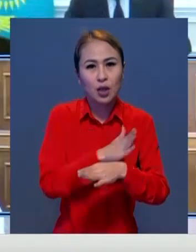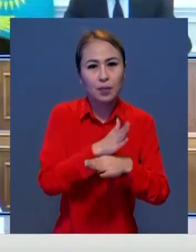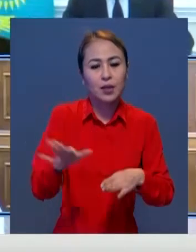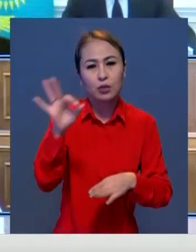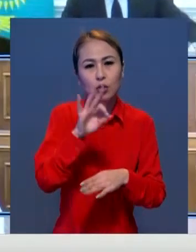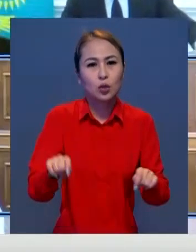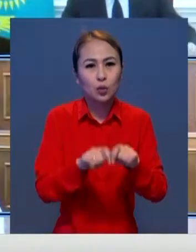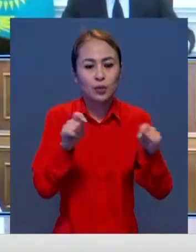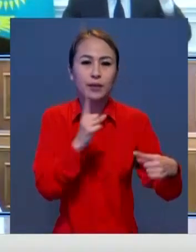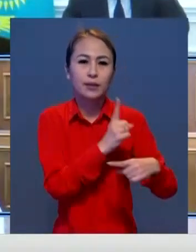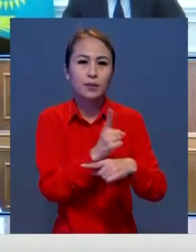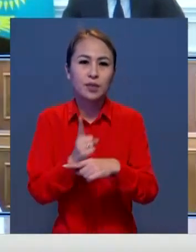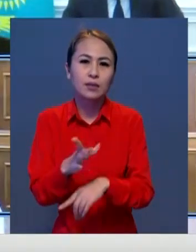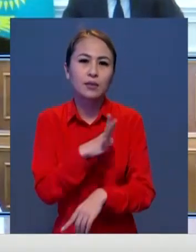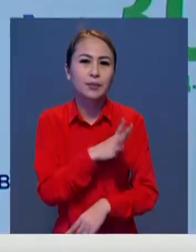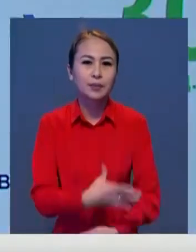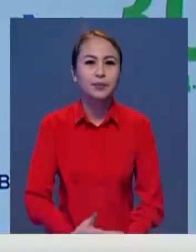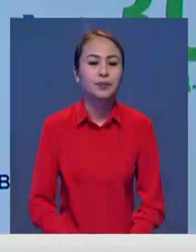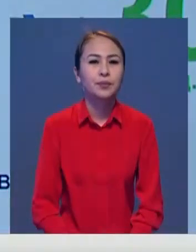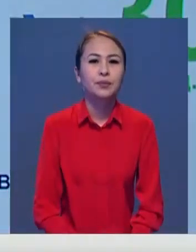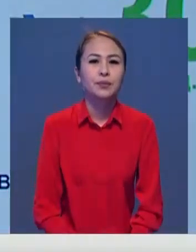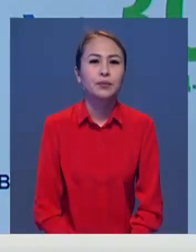жеке операторлың құрылуына тыйым салынады.